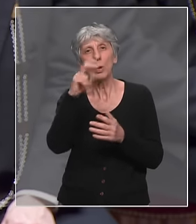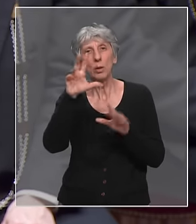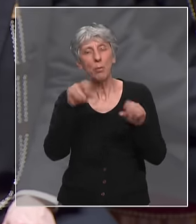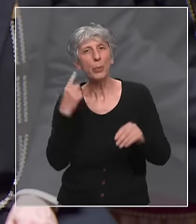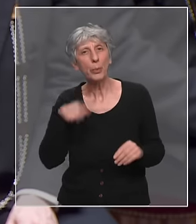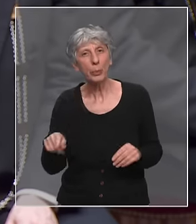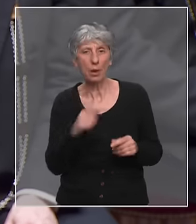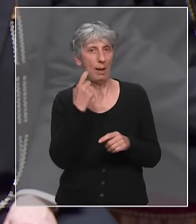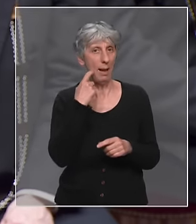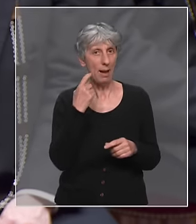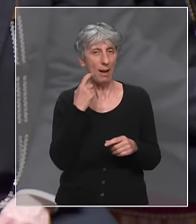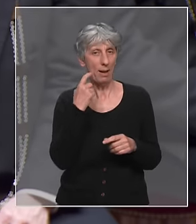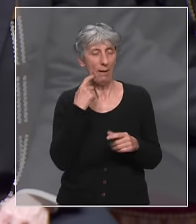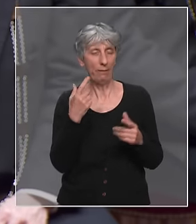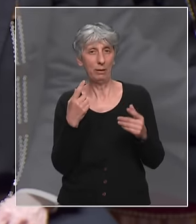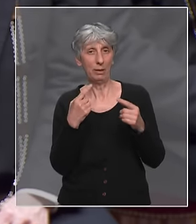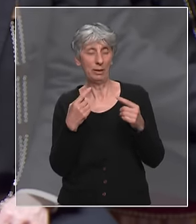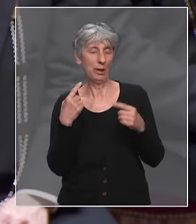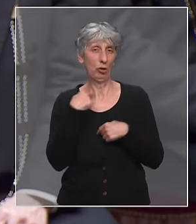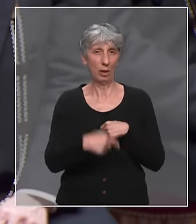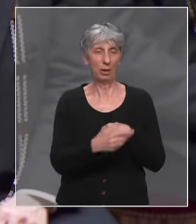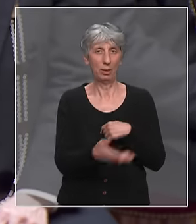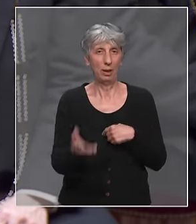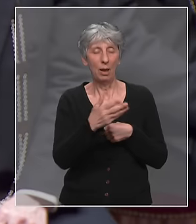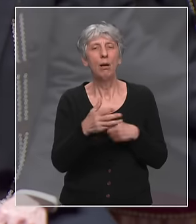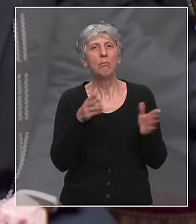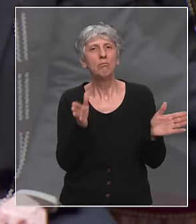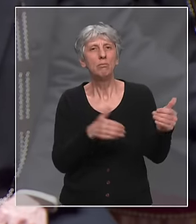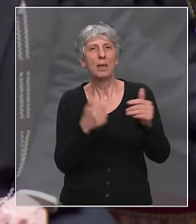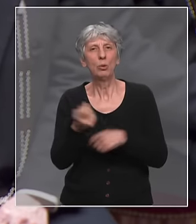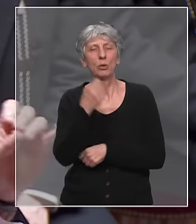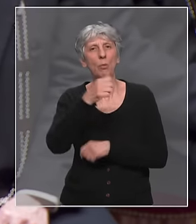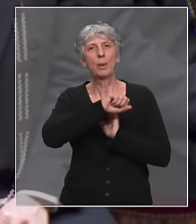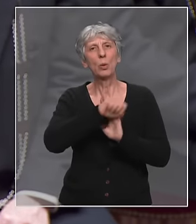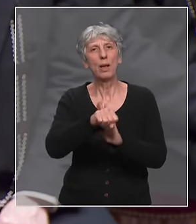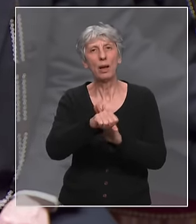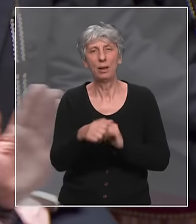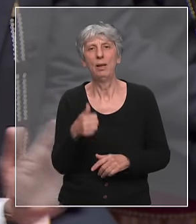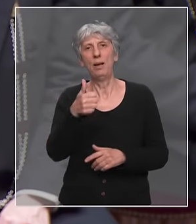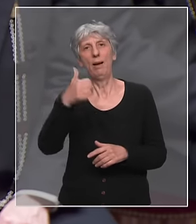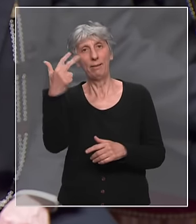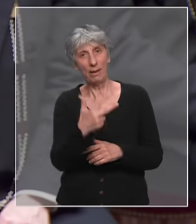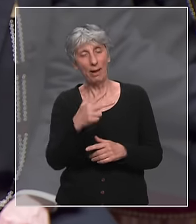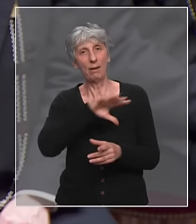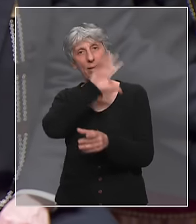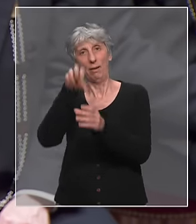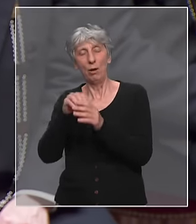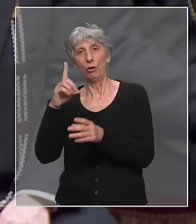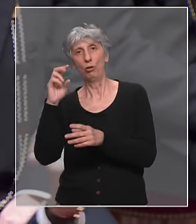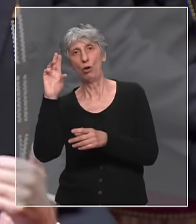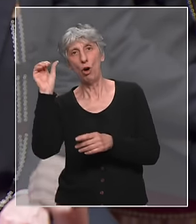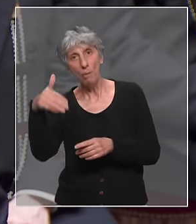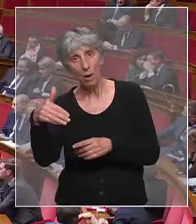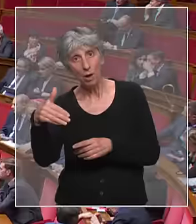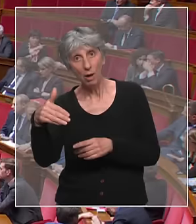difficulté, notamment en éducation prioritaire. Un tiers de ces postes supplémentaires vont, par exemple, dans nos territoires ultramarins. Donc